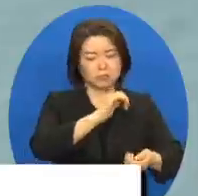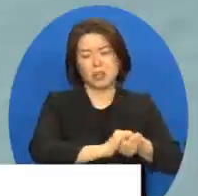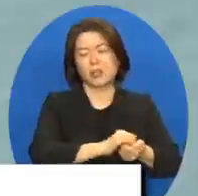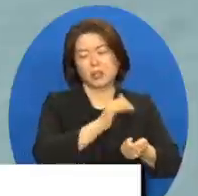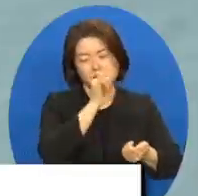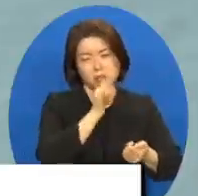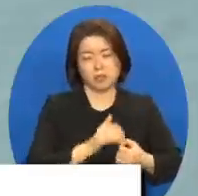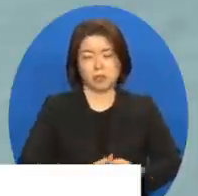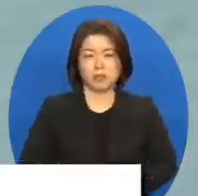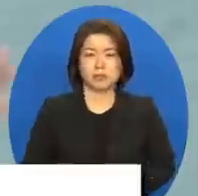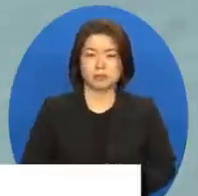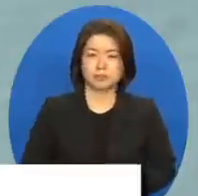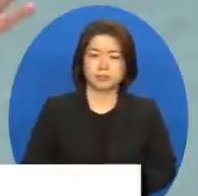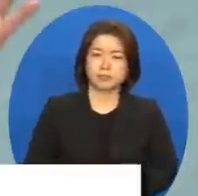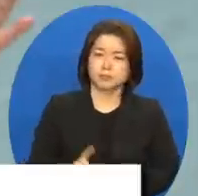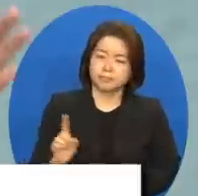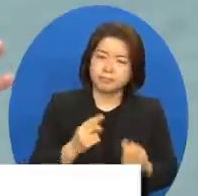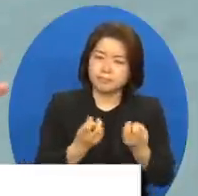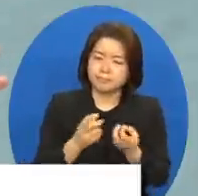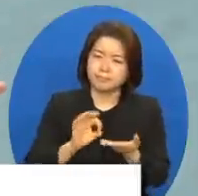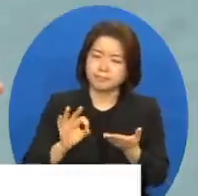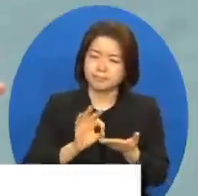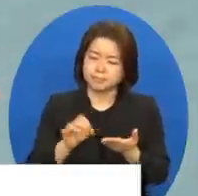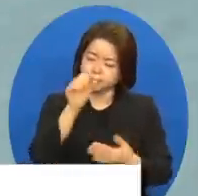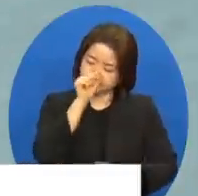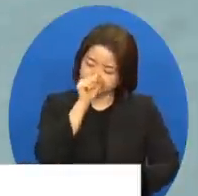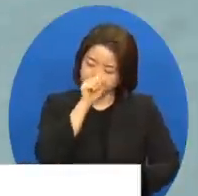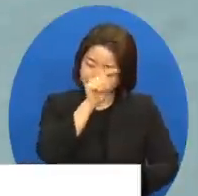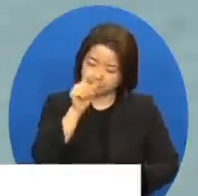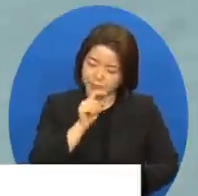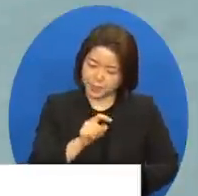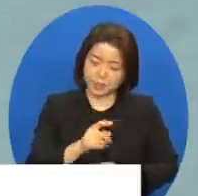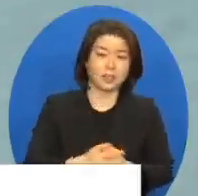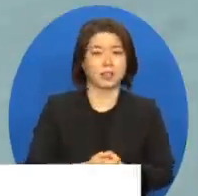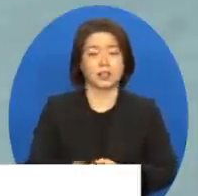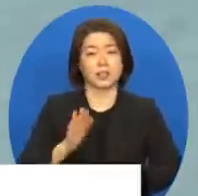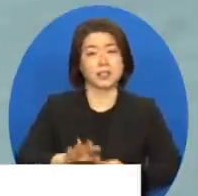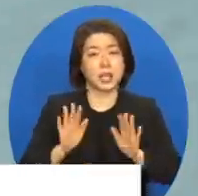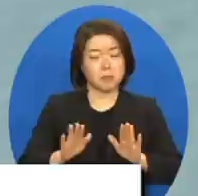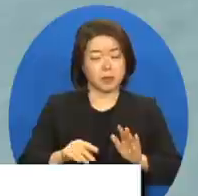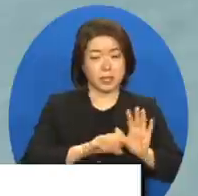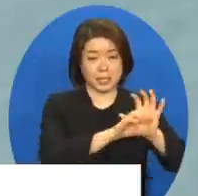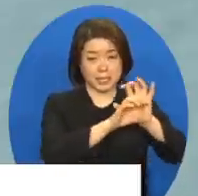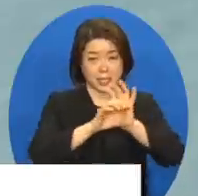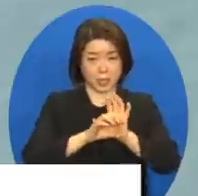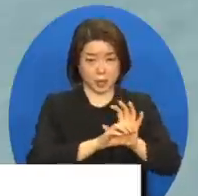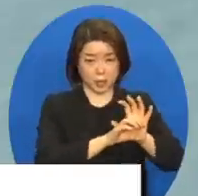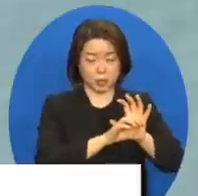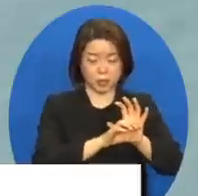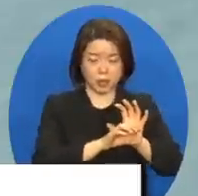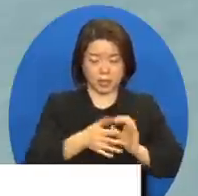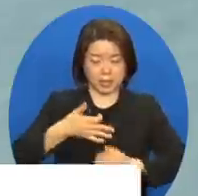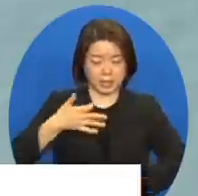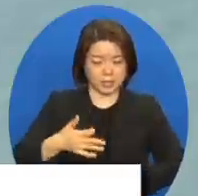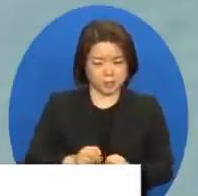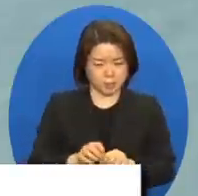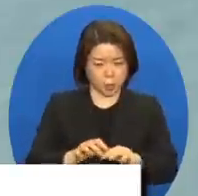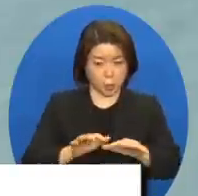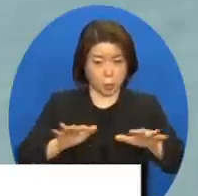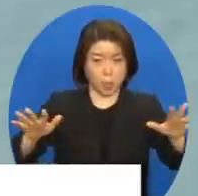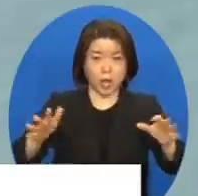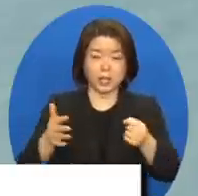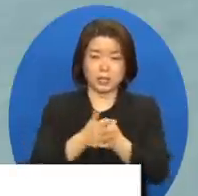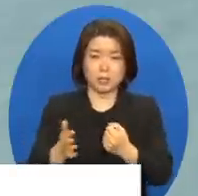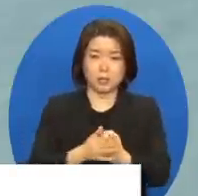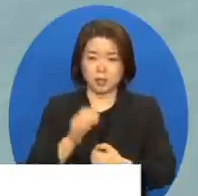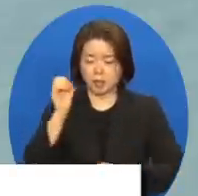거죠. 어떻게 사용하는 것이 좋을까? 그런데 이번 코로나19 확산으로 인해서 하나님이 깜짝